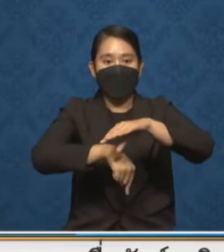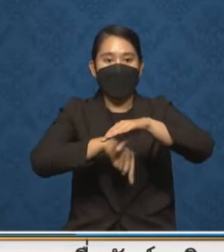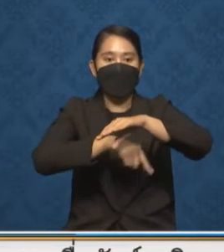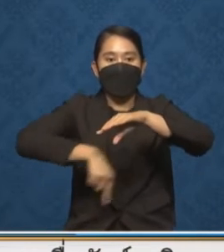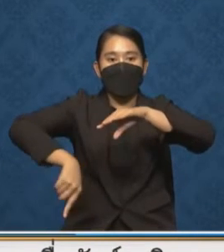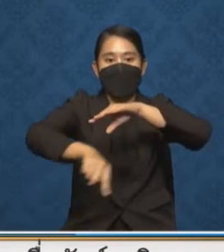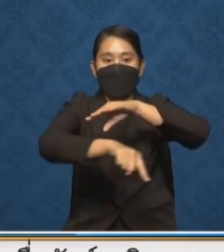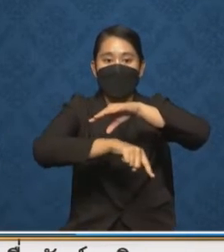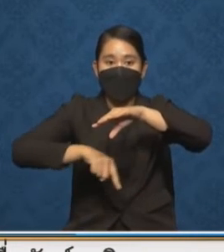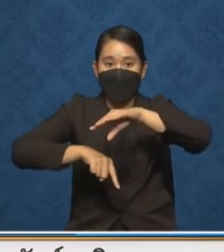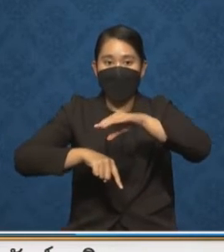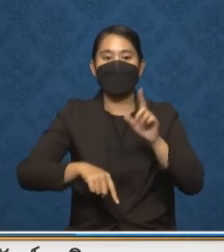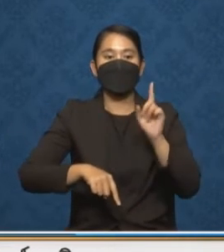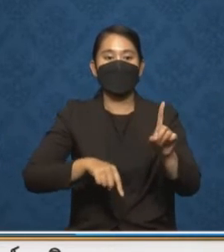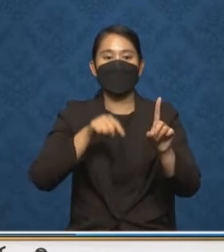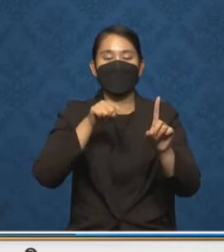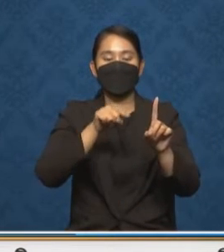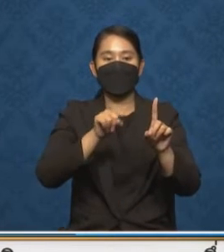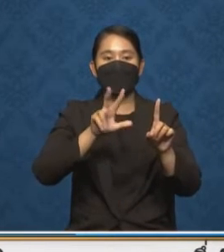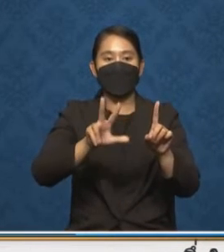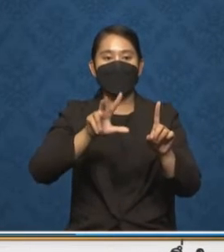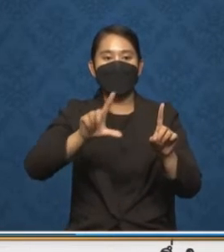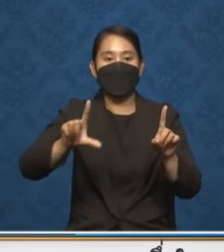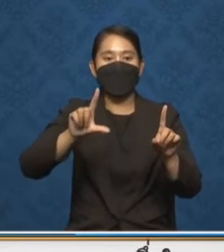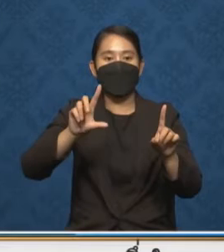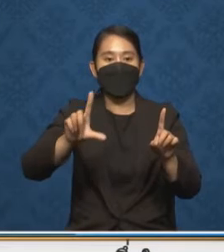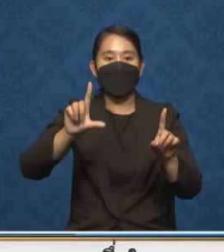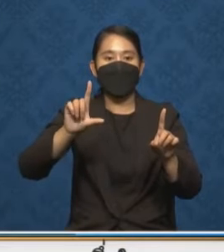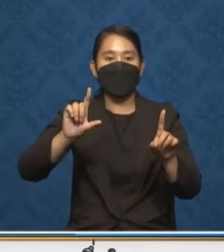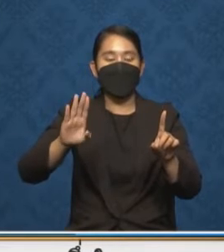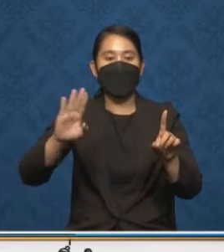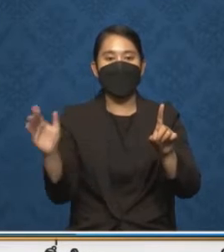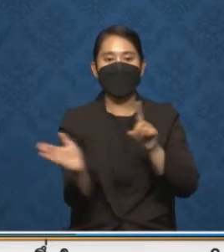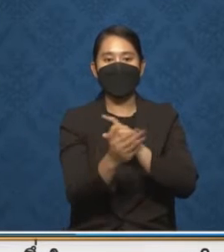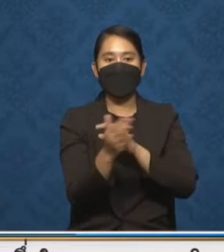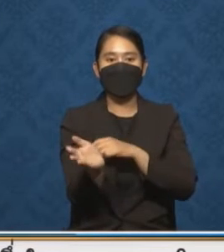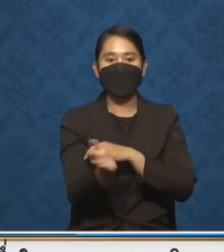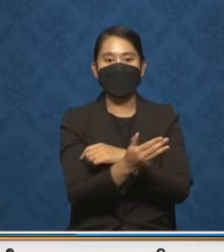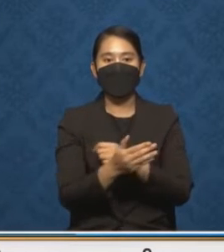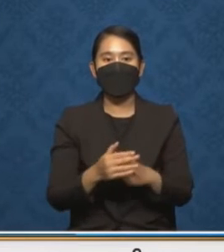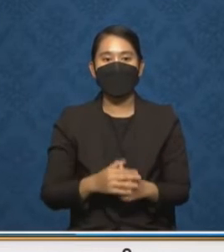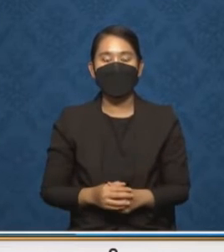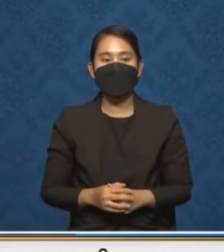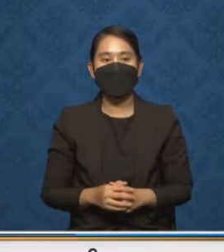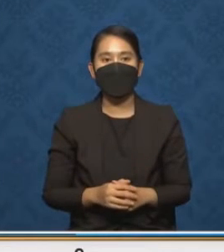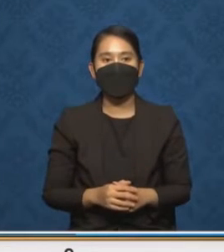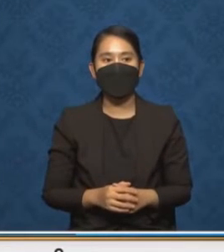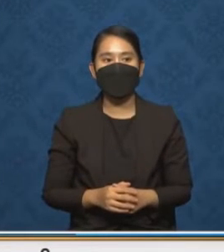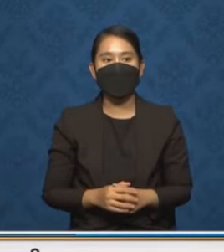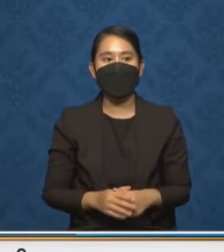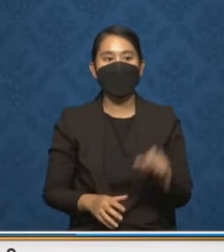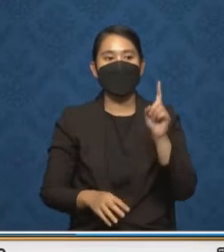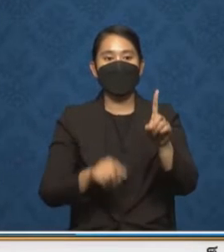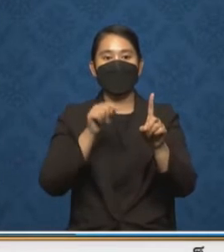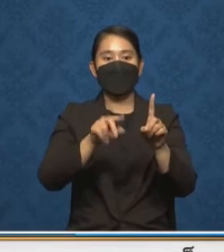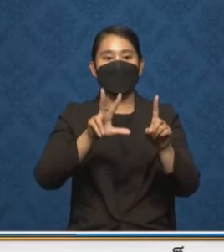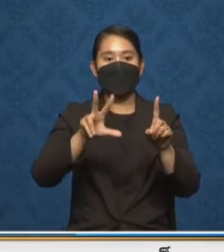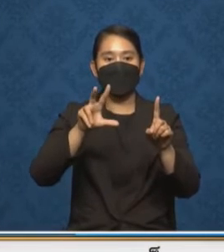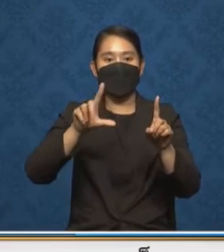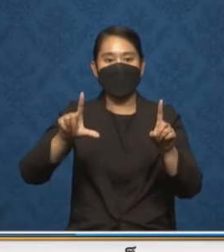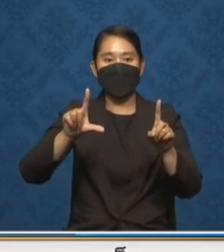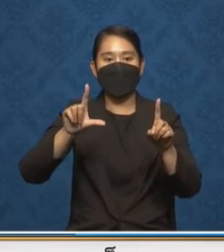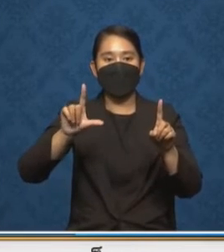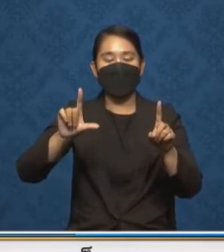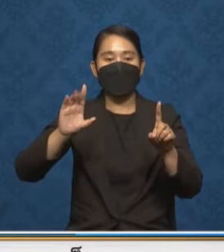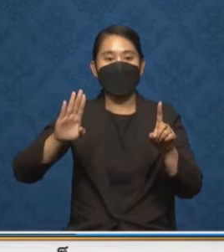าล ถึง 1.13 ลลบัิเมตร ช่ใช้สลต่อไปดครับ1.13 ลลบัติเมตร